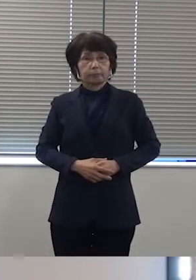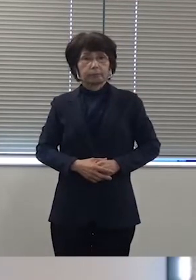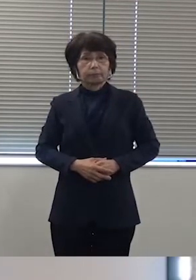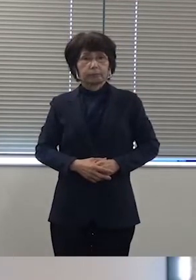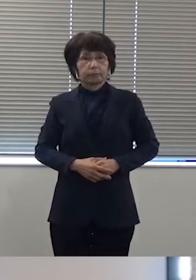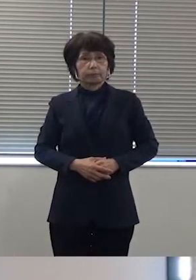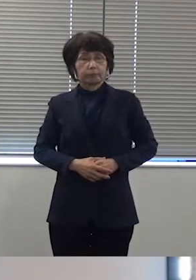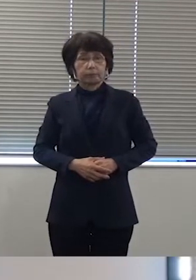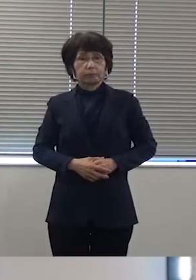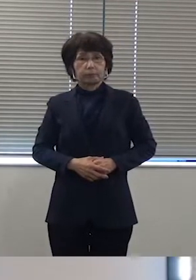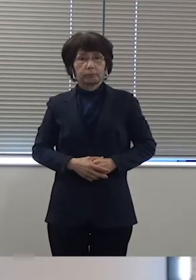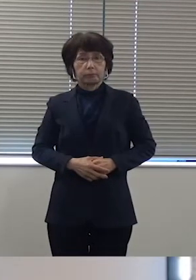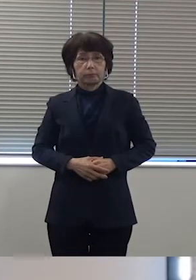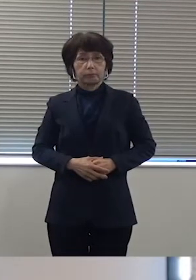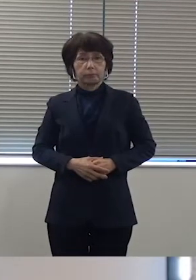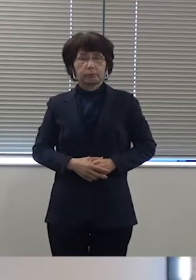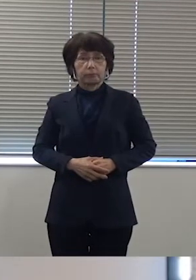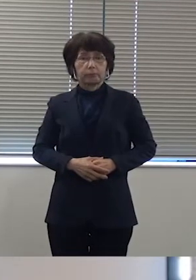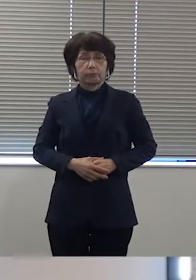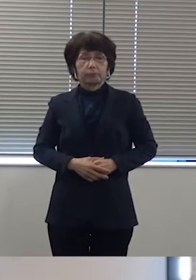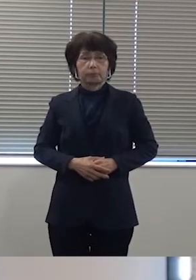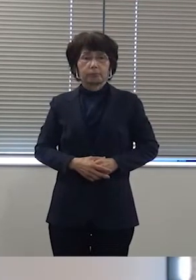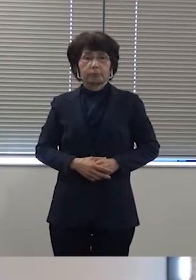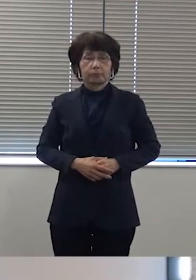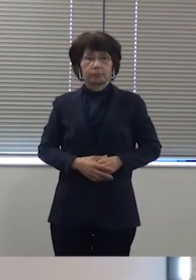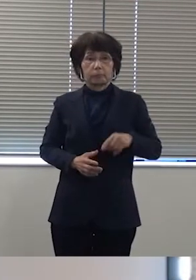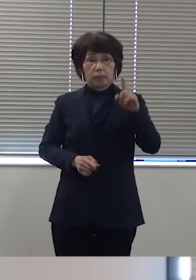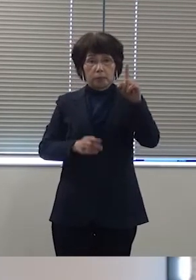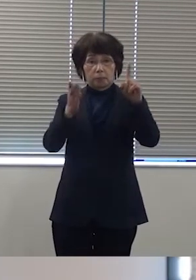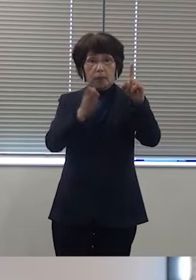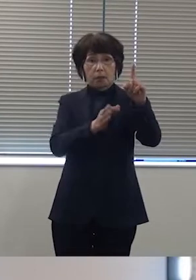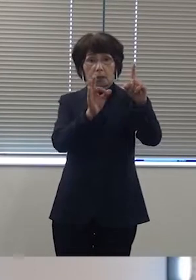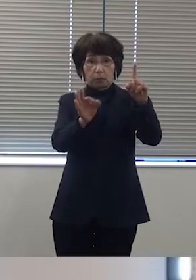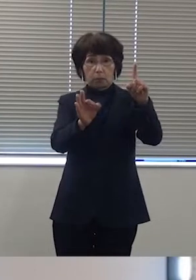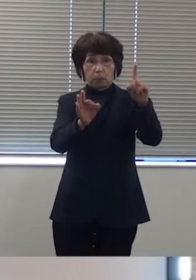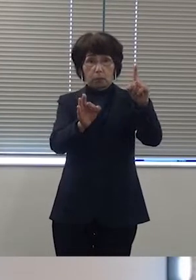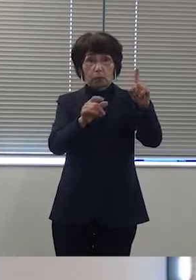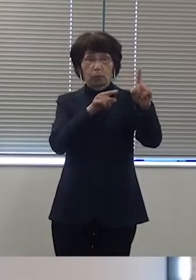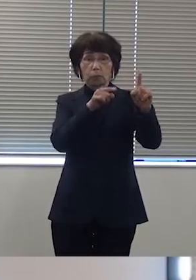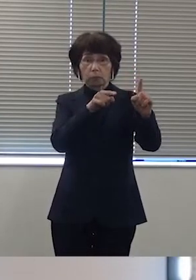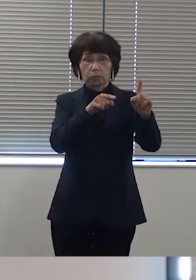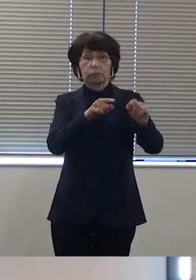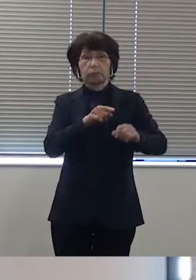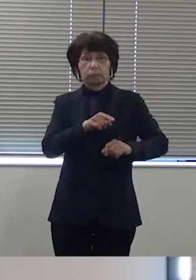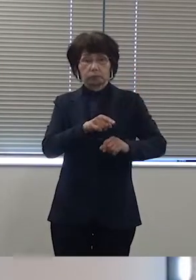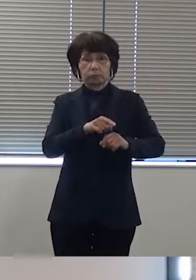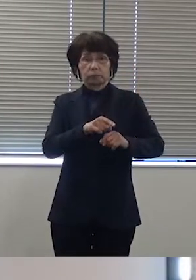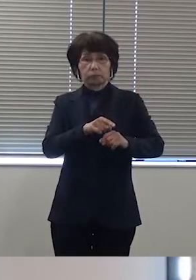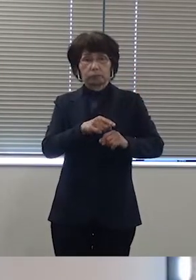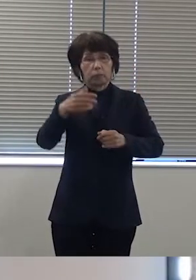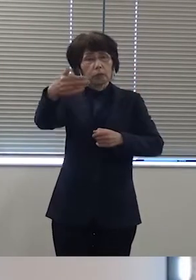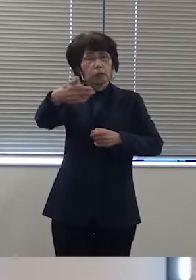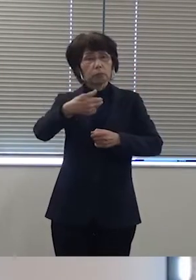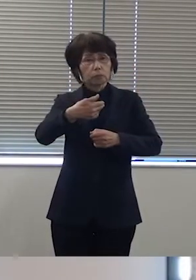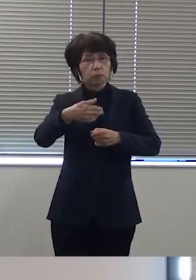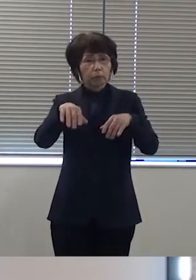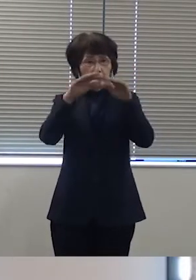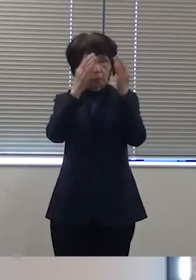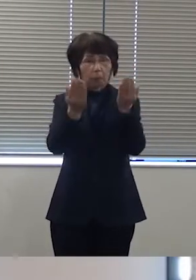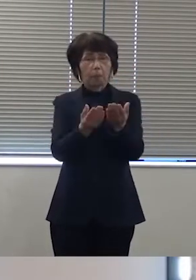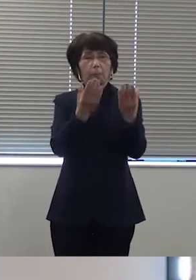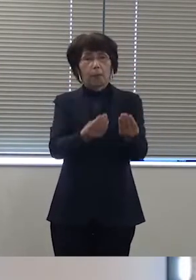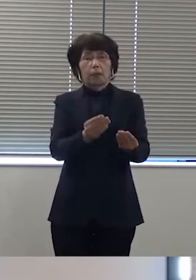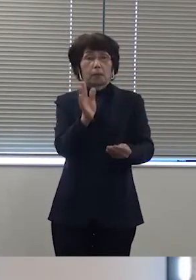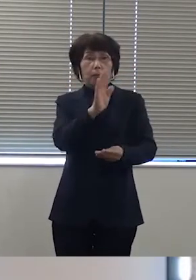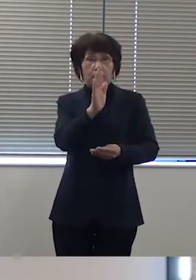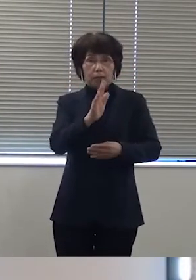1% につきましてはですね、まだご質問あったように完成形ではないんです。それで、町内会連合会、